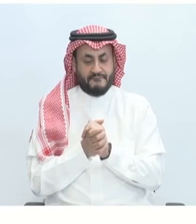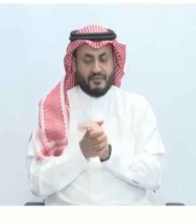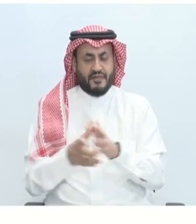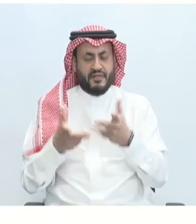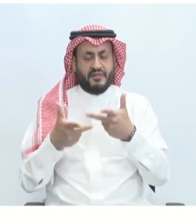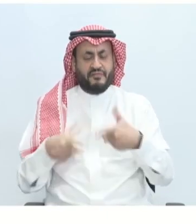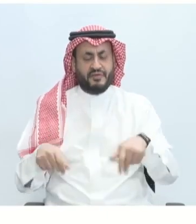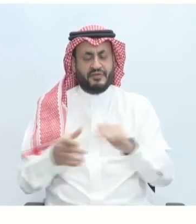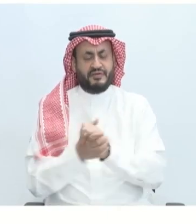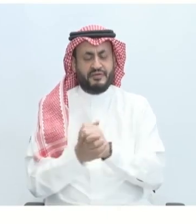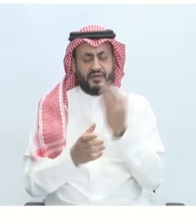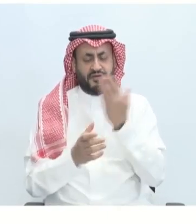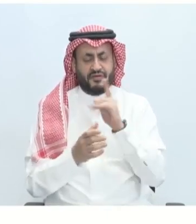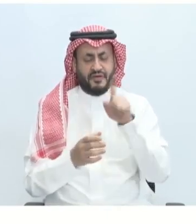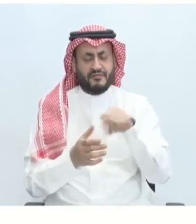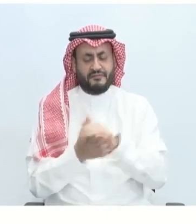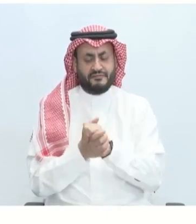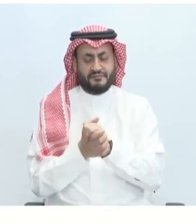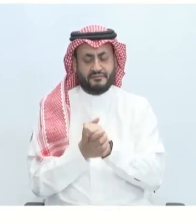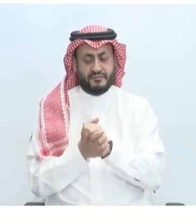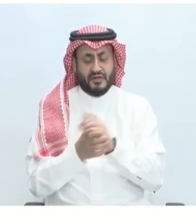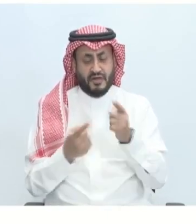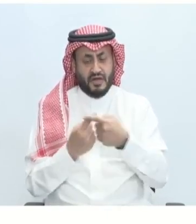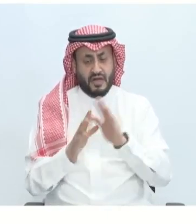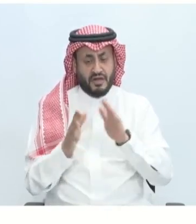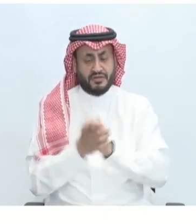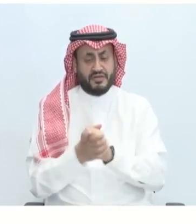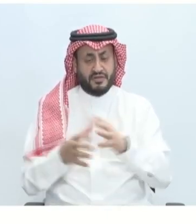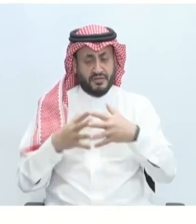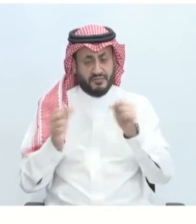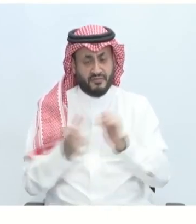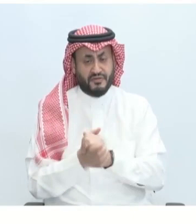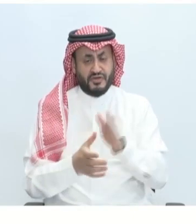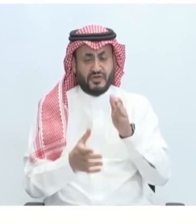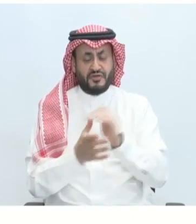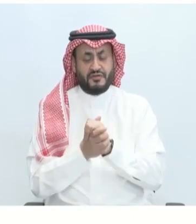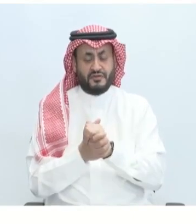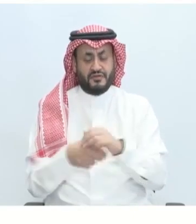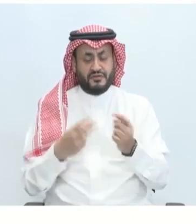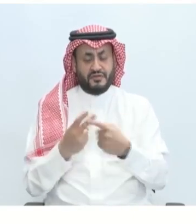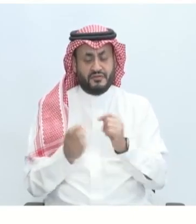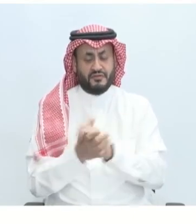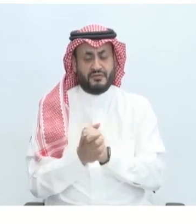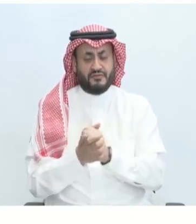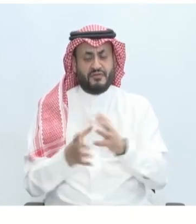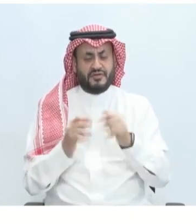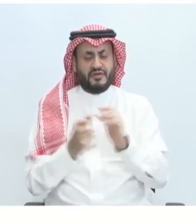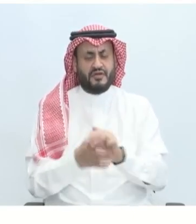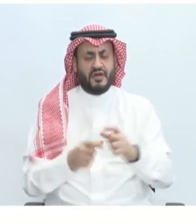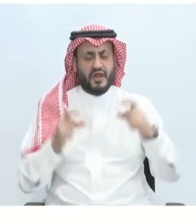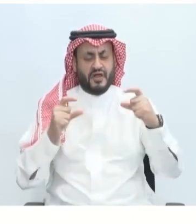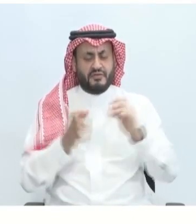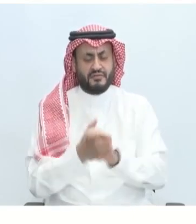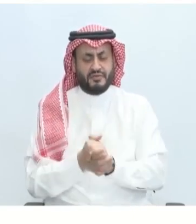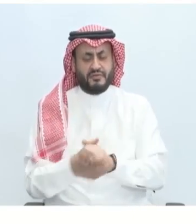نكون لله الحمد في نهايه هذا الدرس اولا بينا معاني الكلمات الغريبه والتي قد تشكل على البعض معرفه معناها كذلك فسرنا الايات في سوره